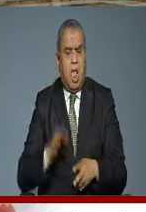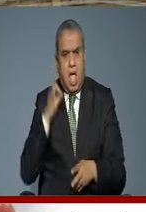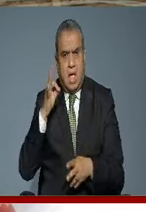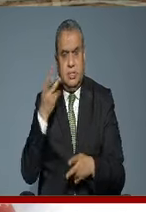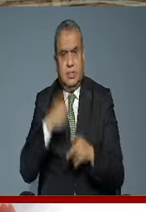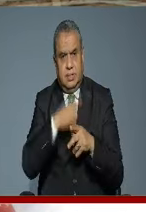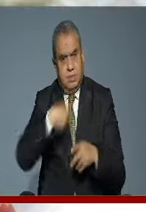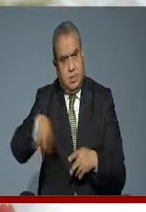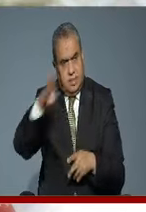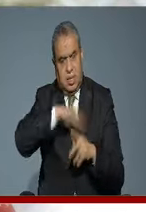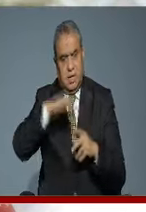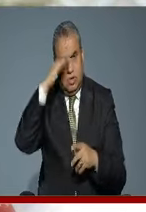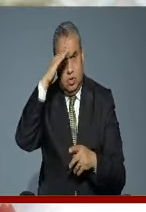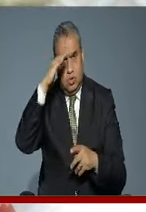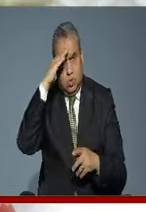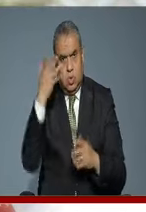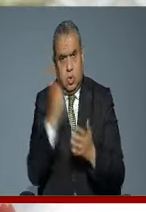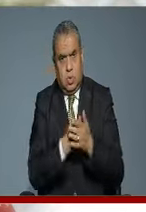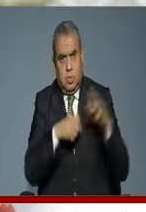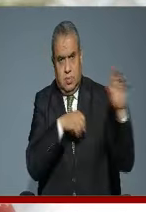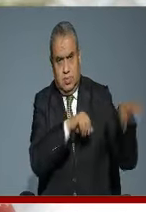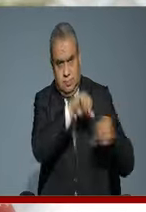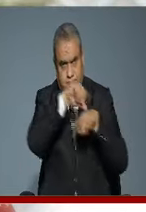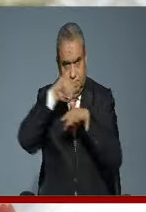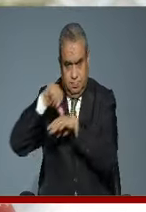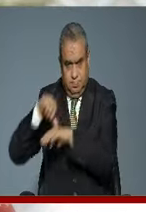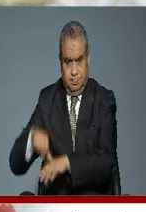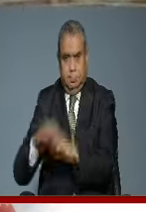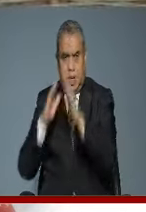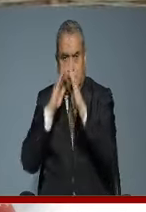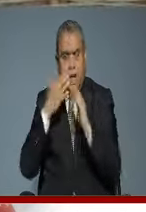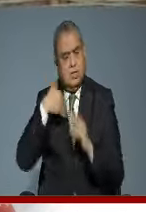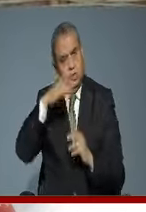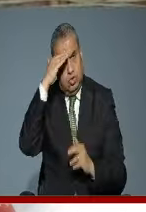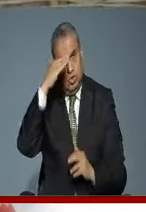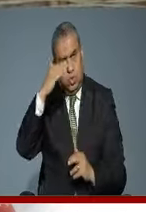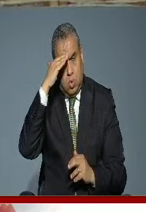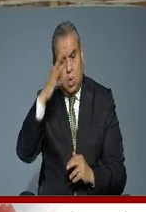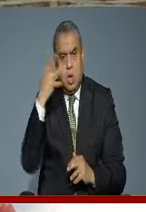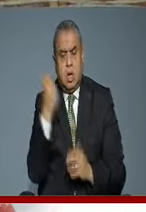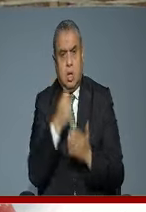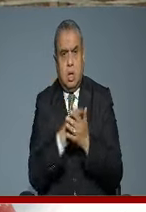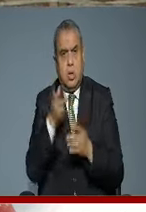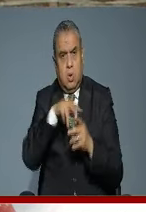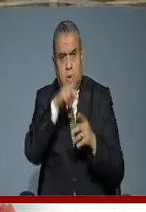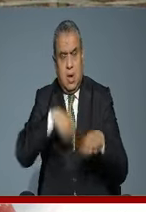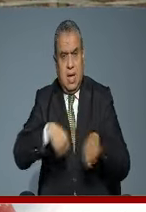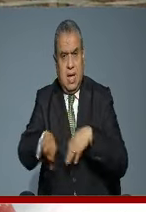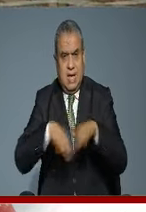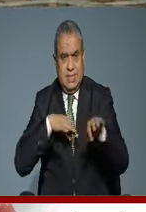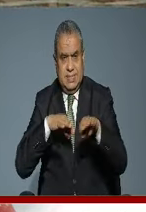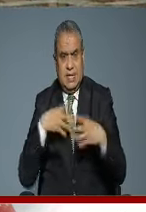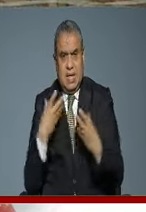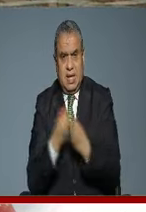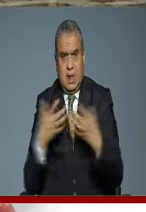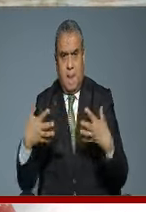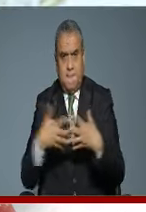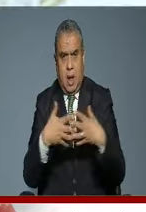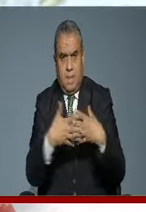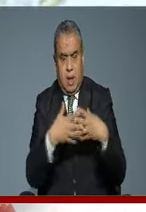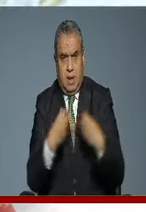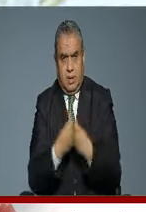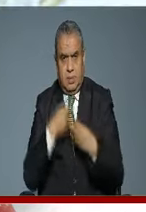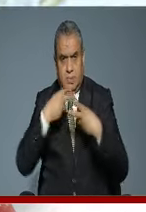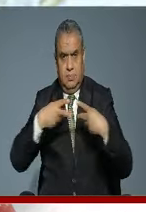بفخامة الرئيس وبشكره على وجوده في مصر، وأيضا على إرادته السياسية في تطوير العلاقات بين البلدين في